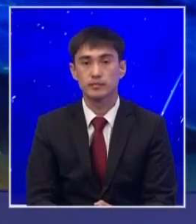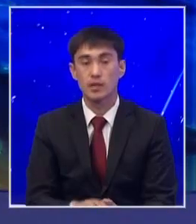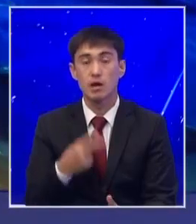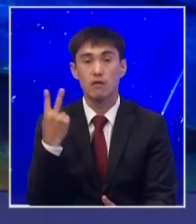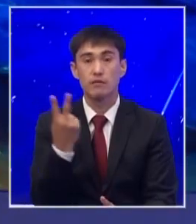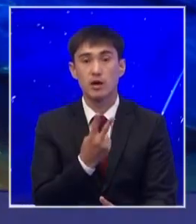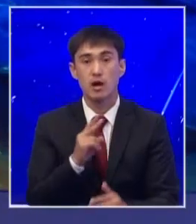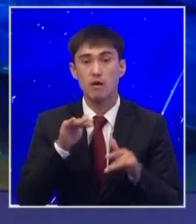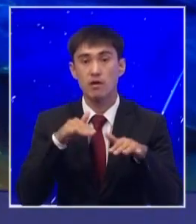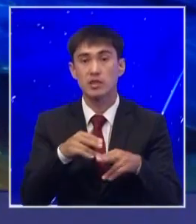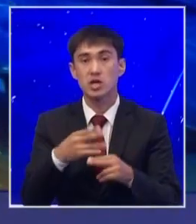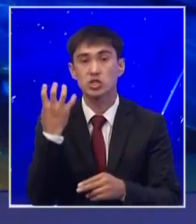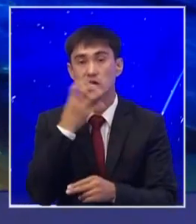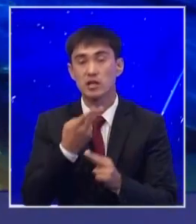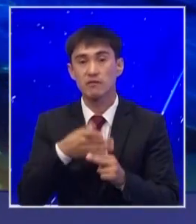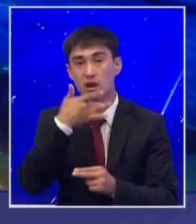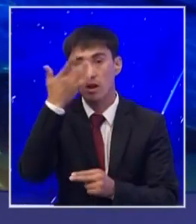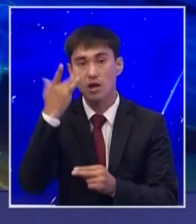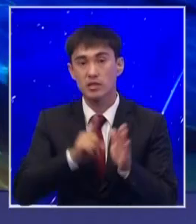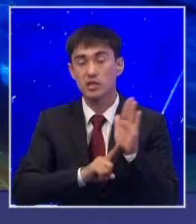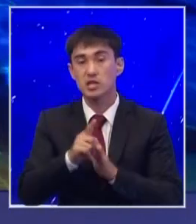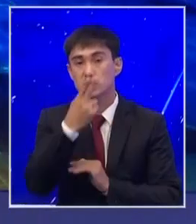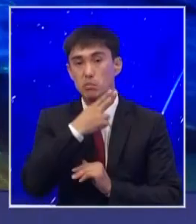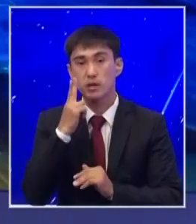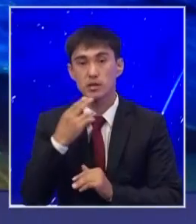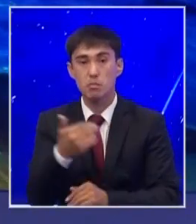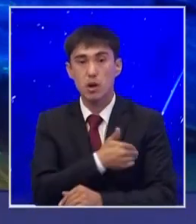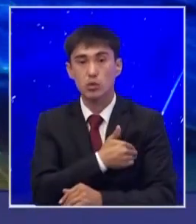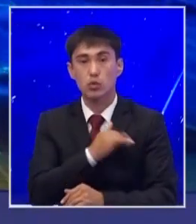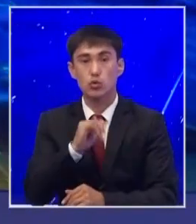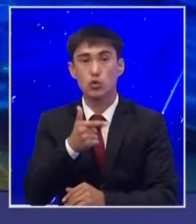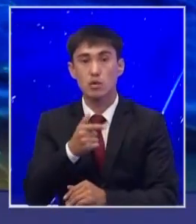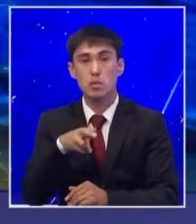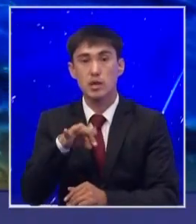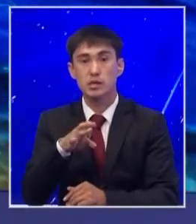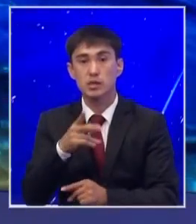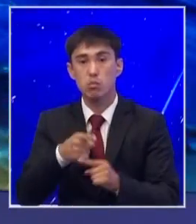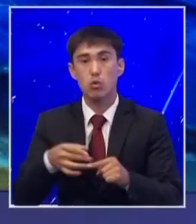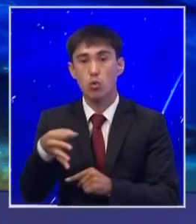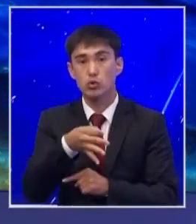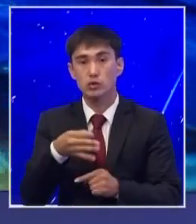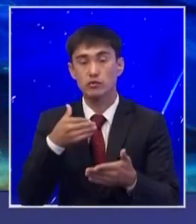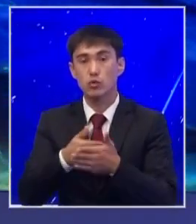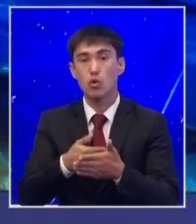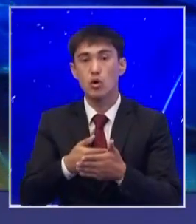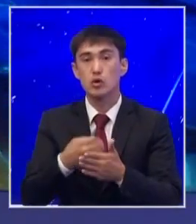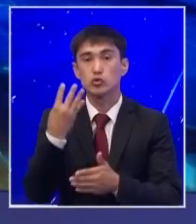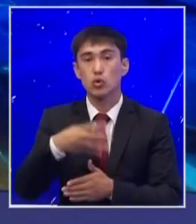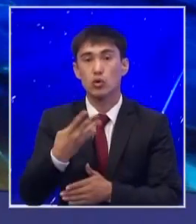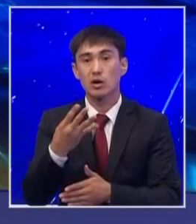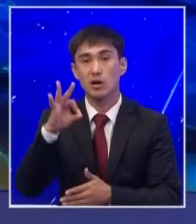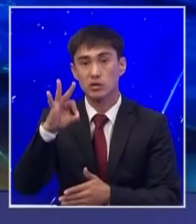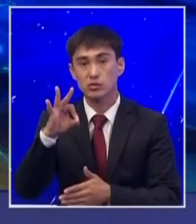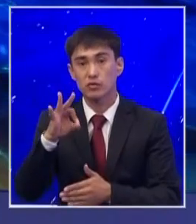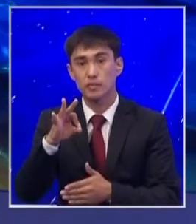Вторая волна жары этого лета накрыла Испанию. Температура на юге Пиренейского полуострова достигла более 40